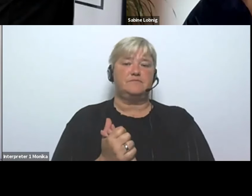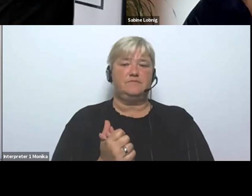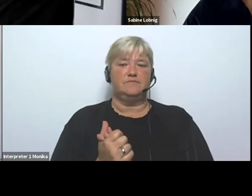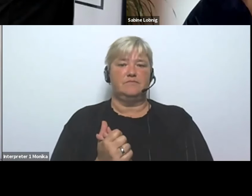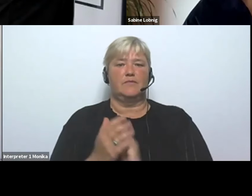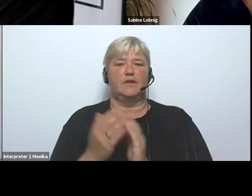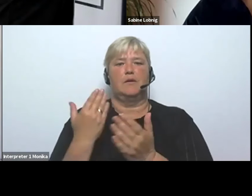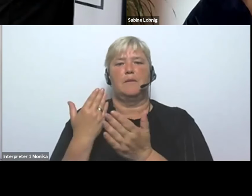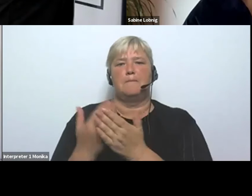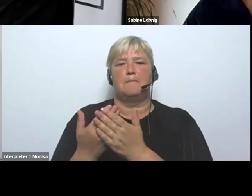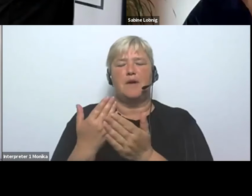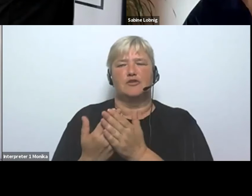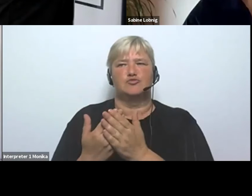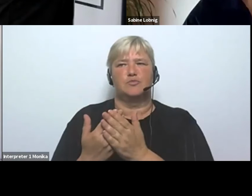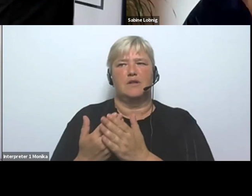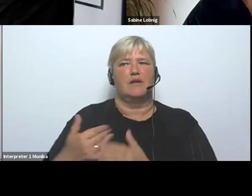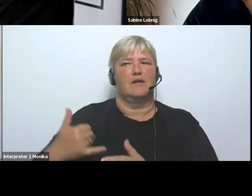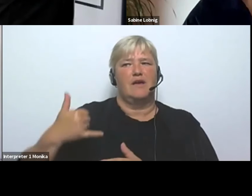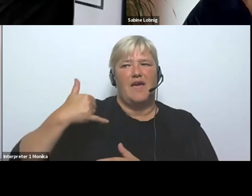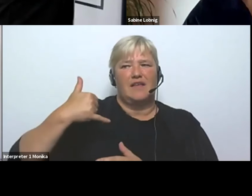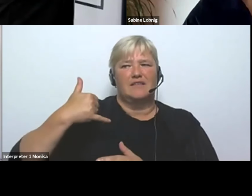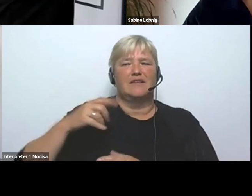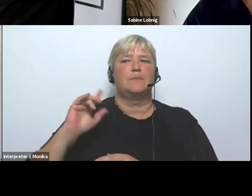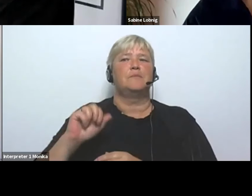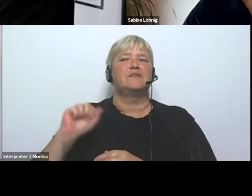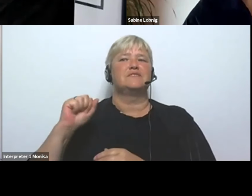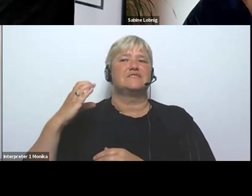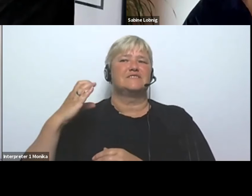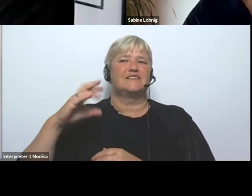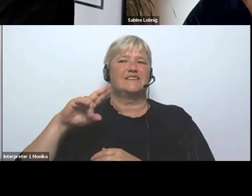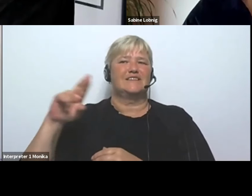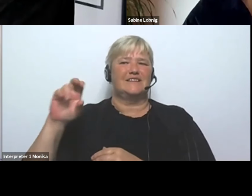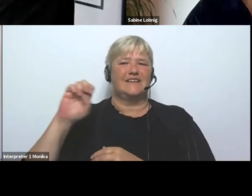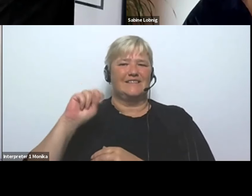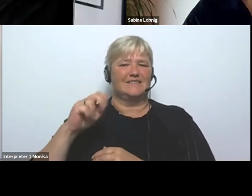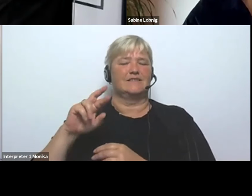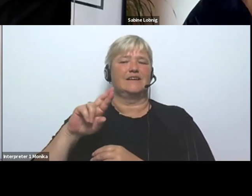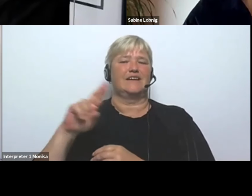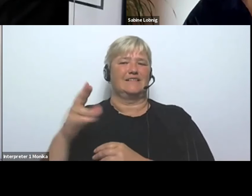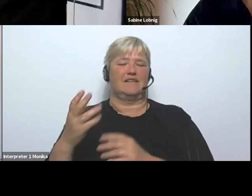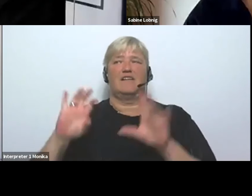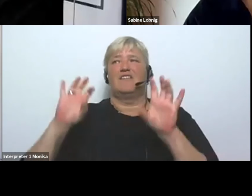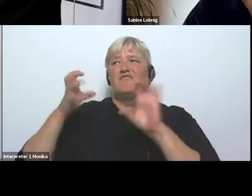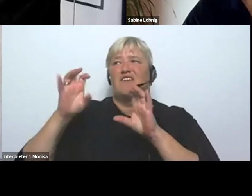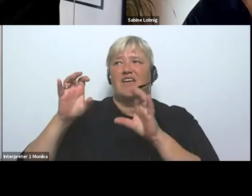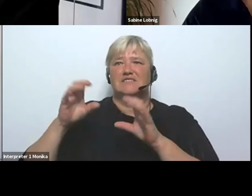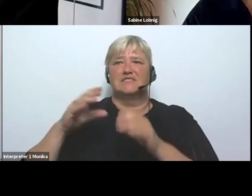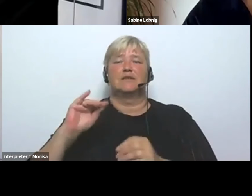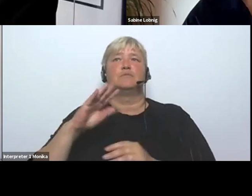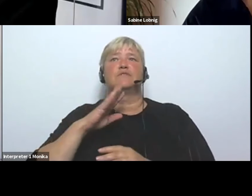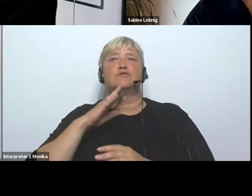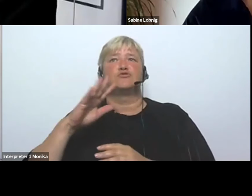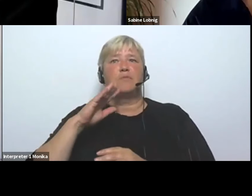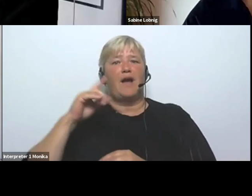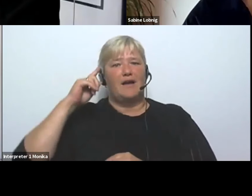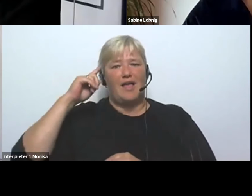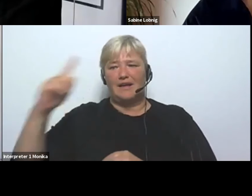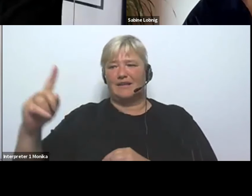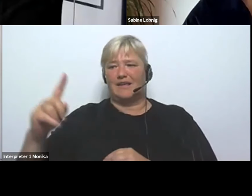Wie zum Beispiel Mobiltelefon mit Screenreader eingebaut oder Fernsehgeräte, die mit Spracherkennung zu bedienen sind.